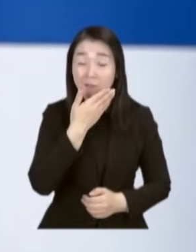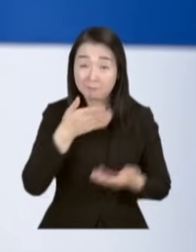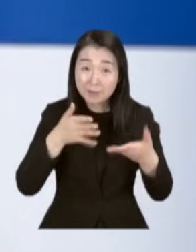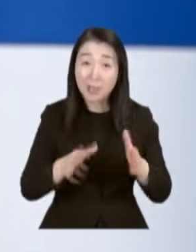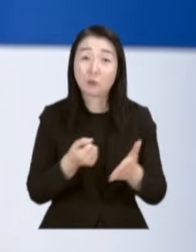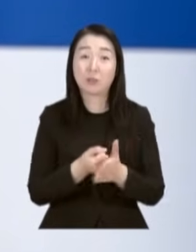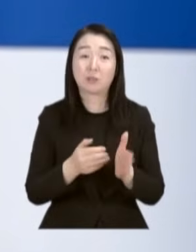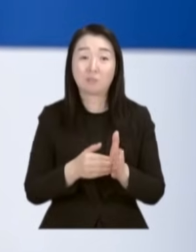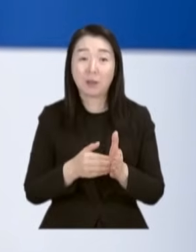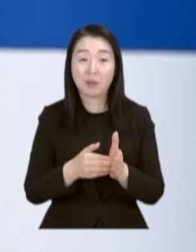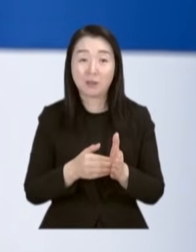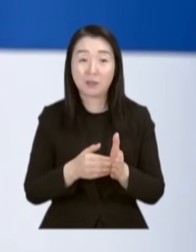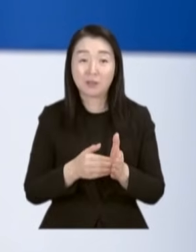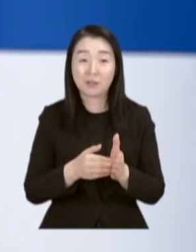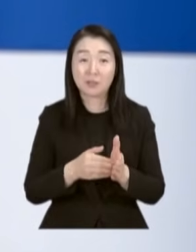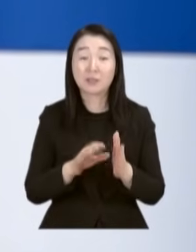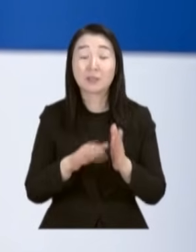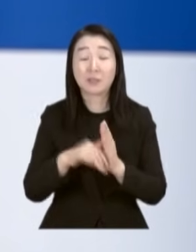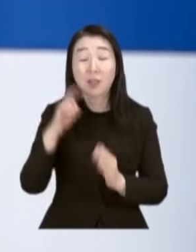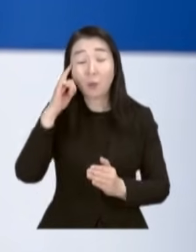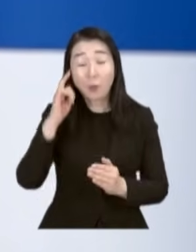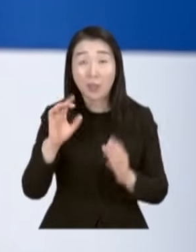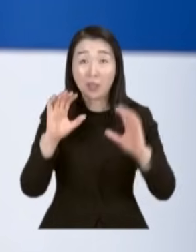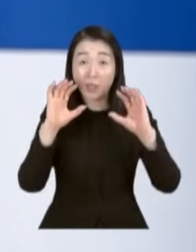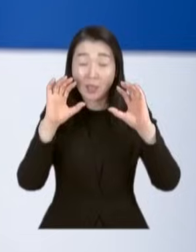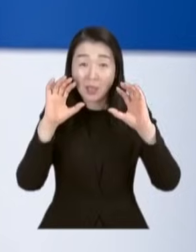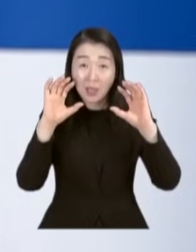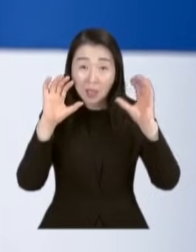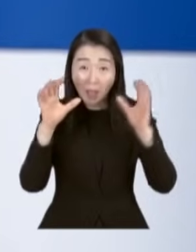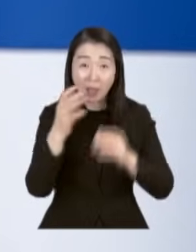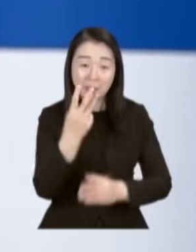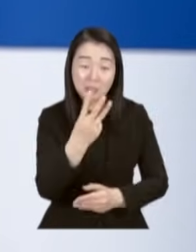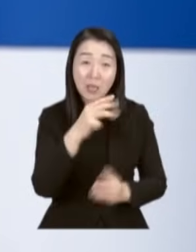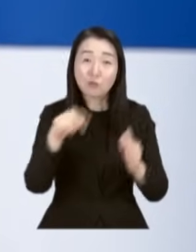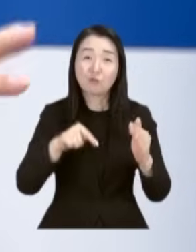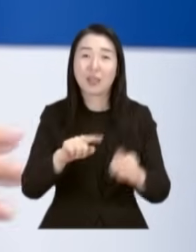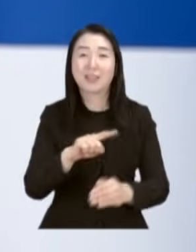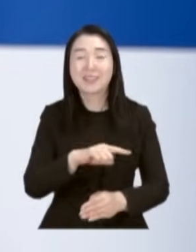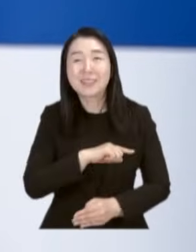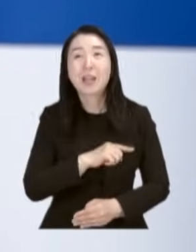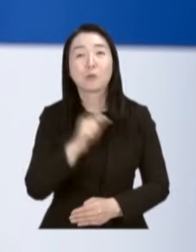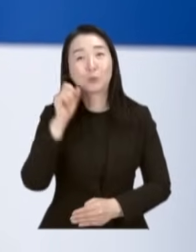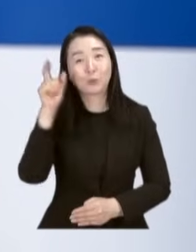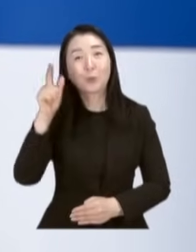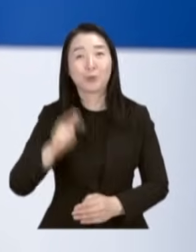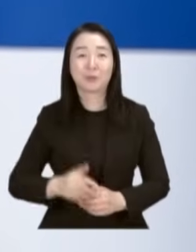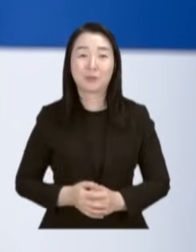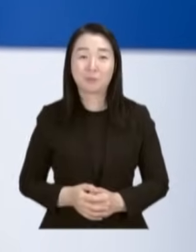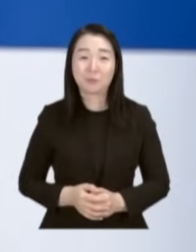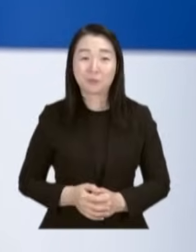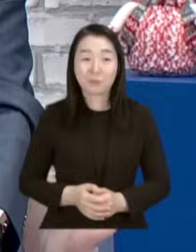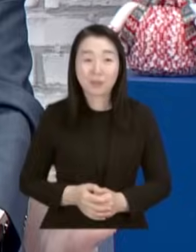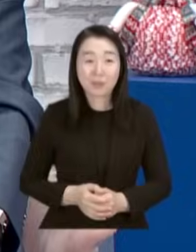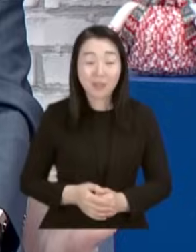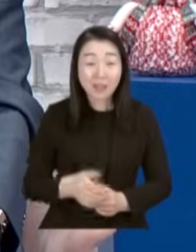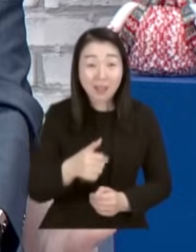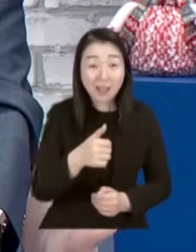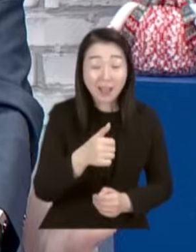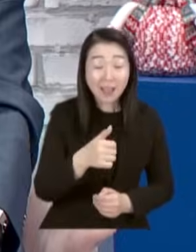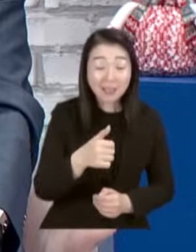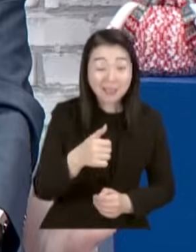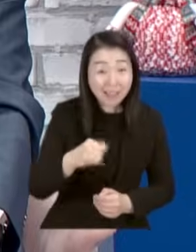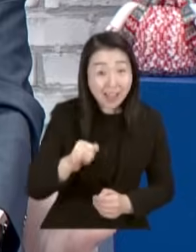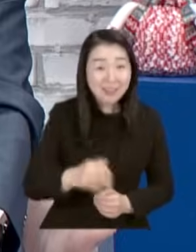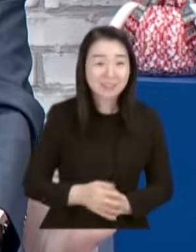그 아이가 세 아이 중에 지레뽀. 지레뽀. 제일 똑똑하고 아, 이런 말을 내가 한 번 안 되고. 네. 딸이에요? 딸이죠. 아들